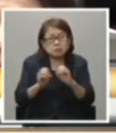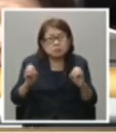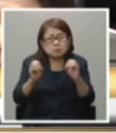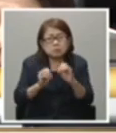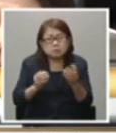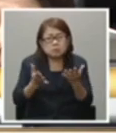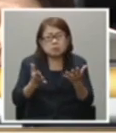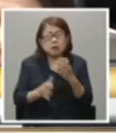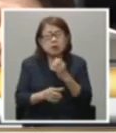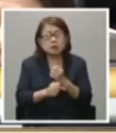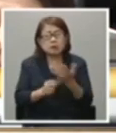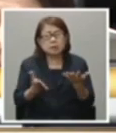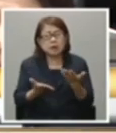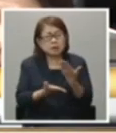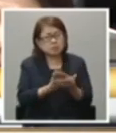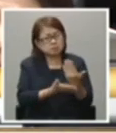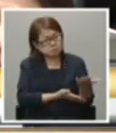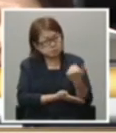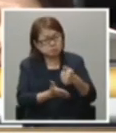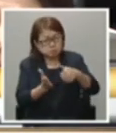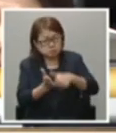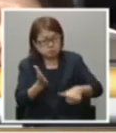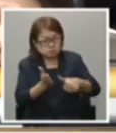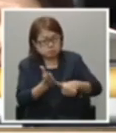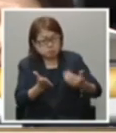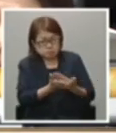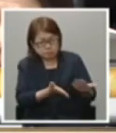หรือว่าเก็บภาษีจากคนพวกนั้น